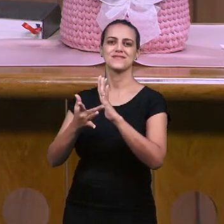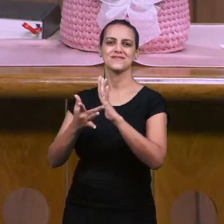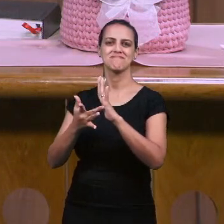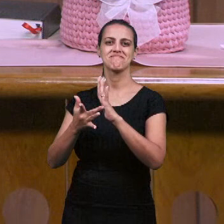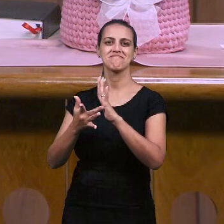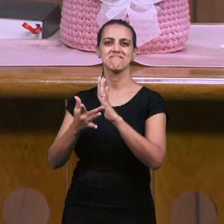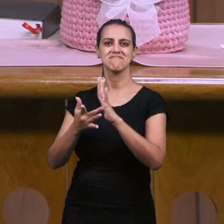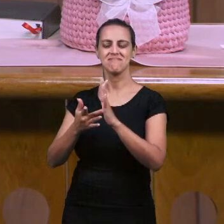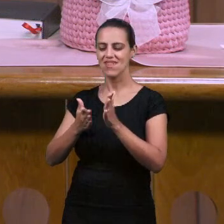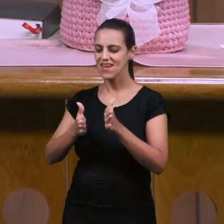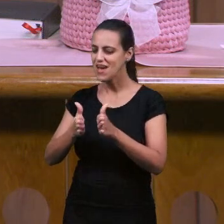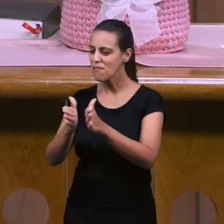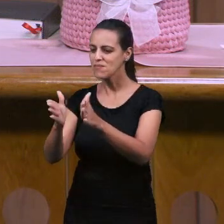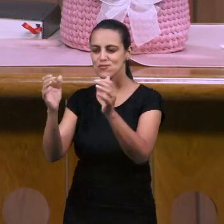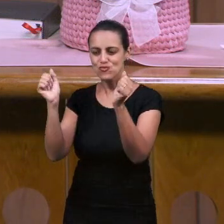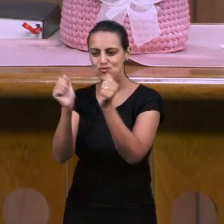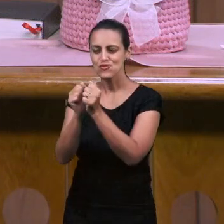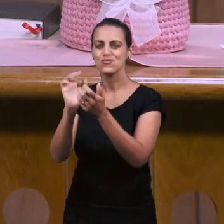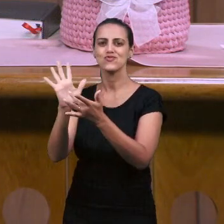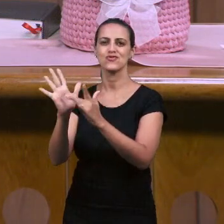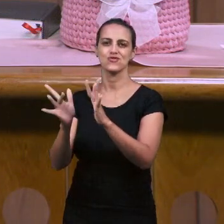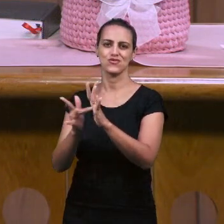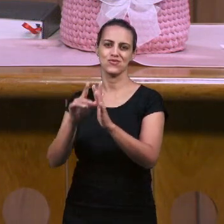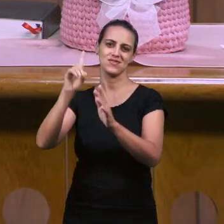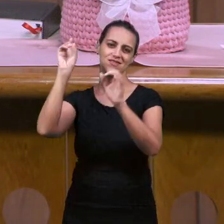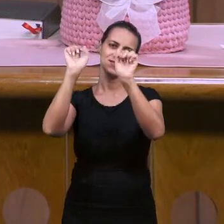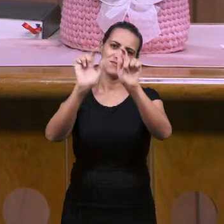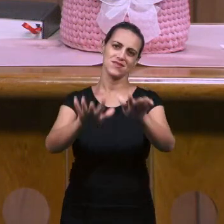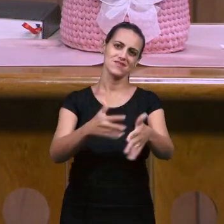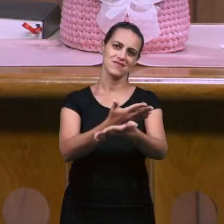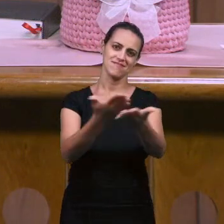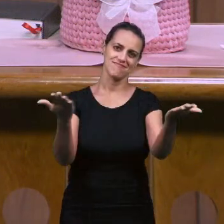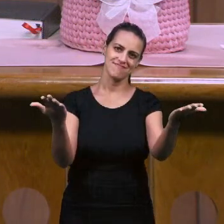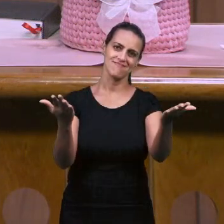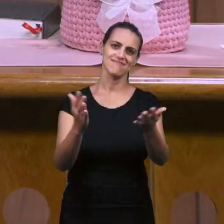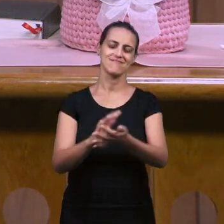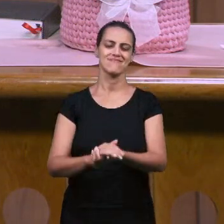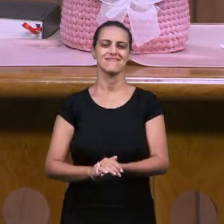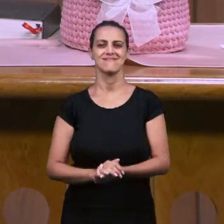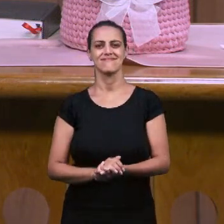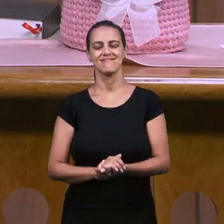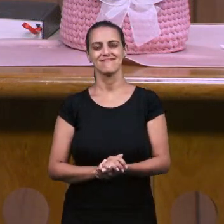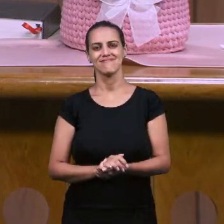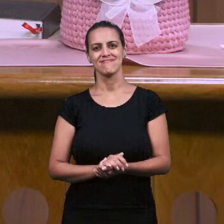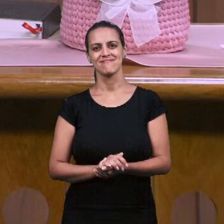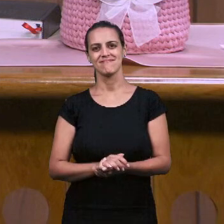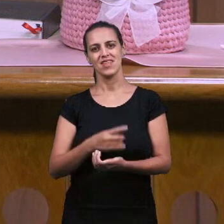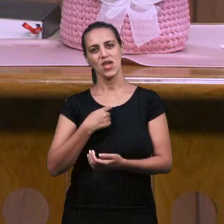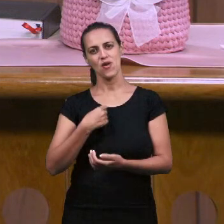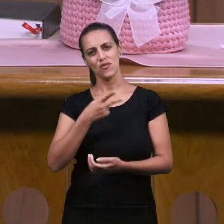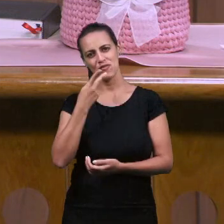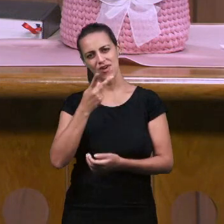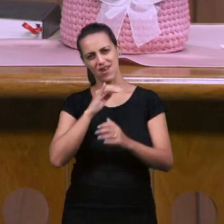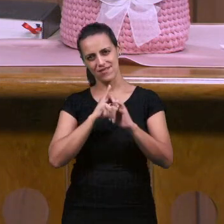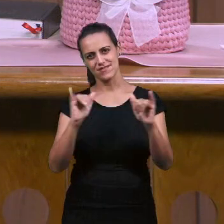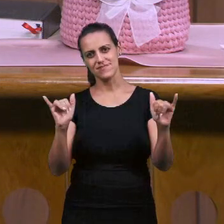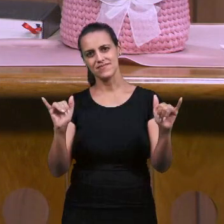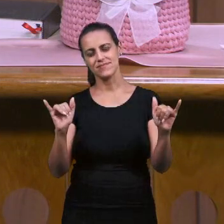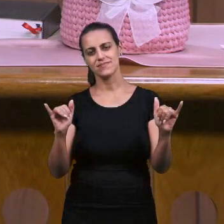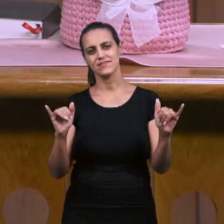Et sa marche, c'est avec Jésus. Que Dieu bénisse nos frères et sœurs. Et je veux juste souligner